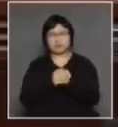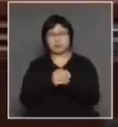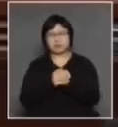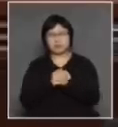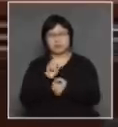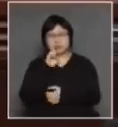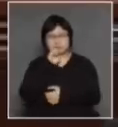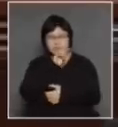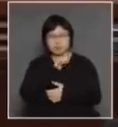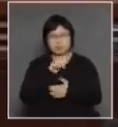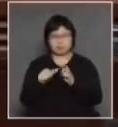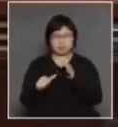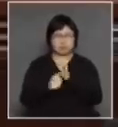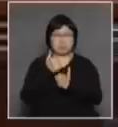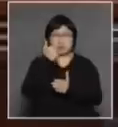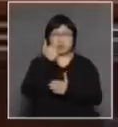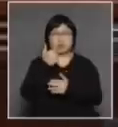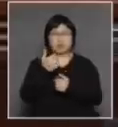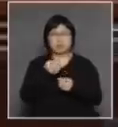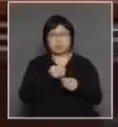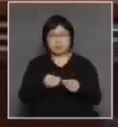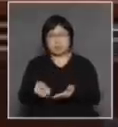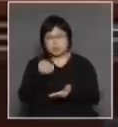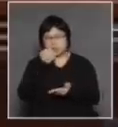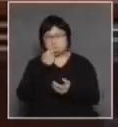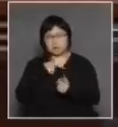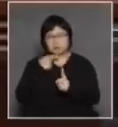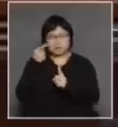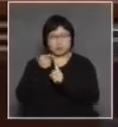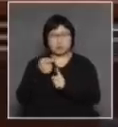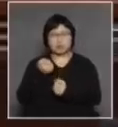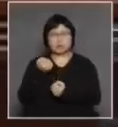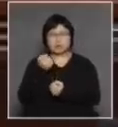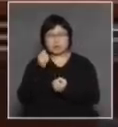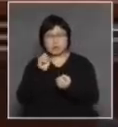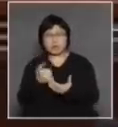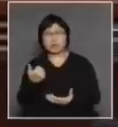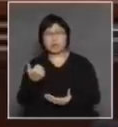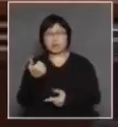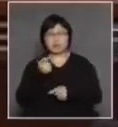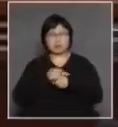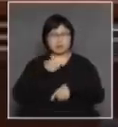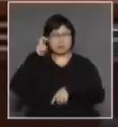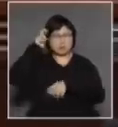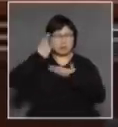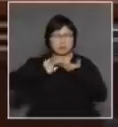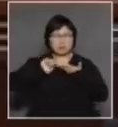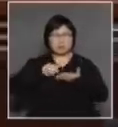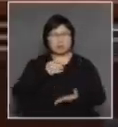講嘅嘢最能夠俾香港人有焦點討論嘅，竟然就係一個都未諗清楚